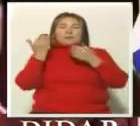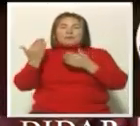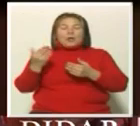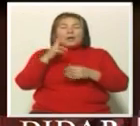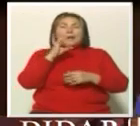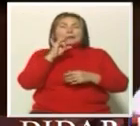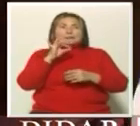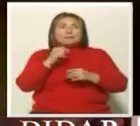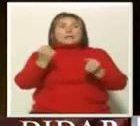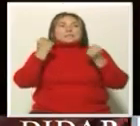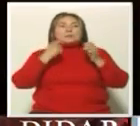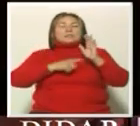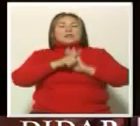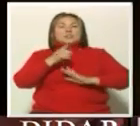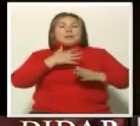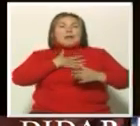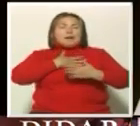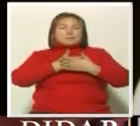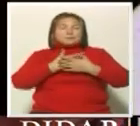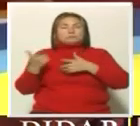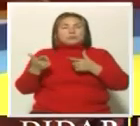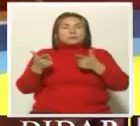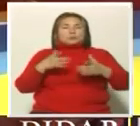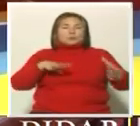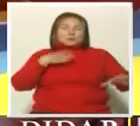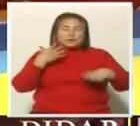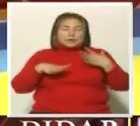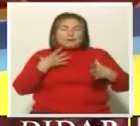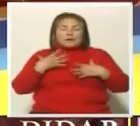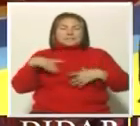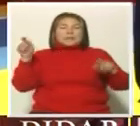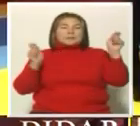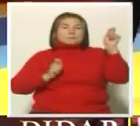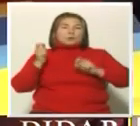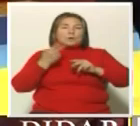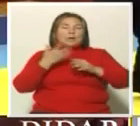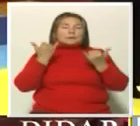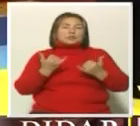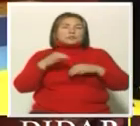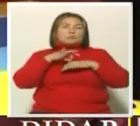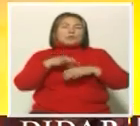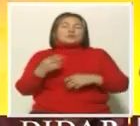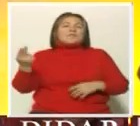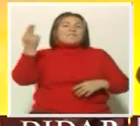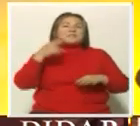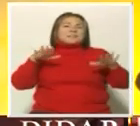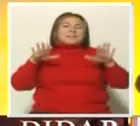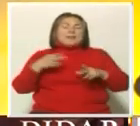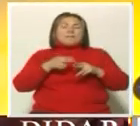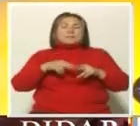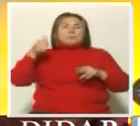Кайрата Бурбасова, спортсмен начал активную подготовку на учебно-тренировочных сборах, которые в настоящее время проходят в Астане. В этом